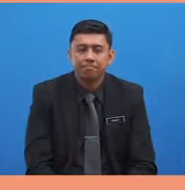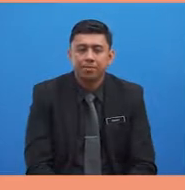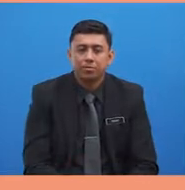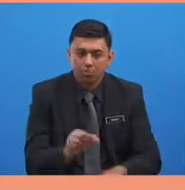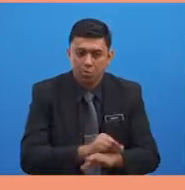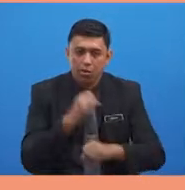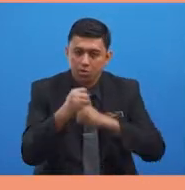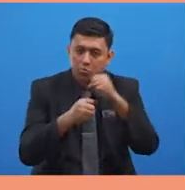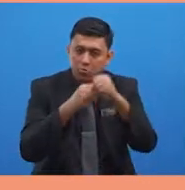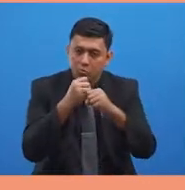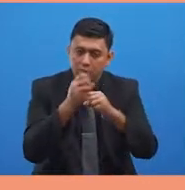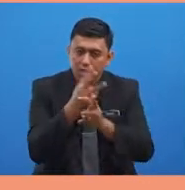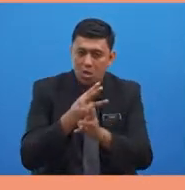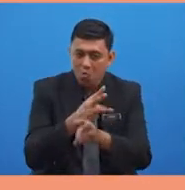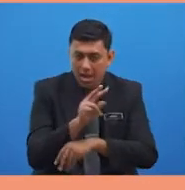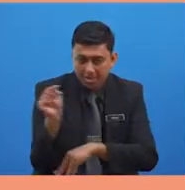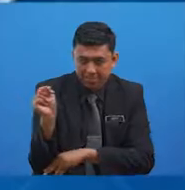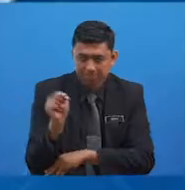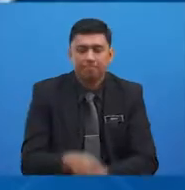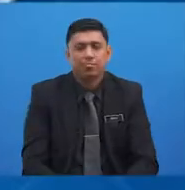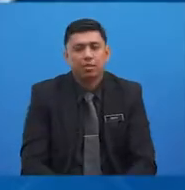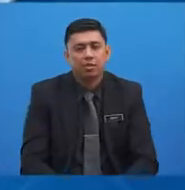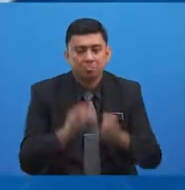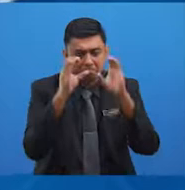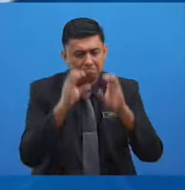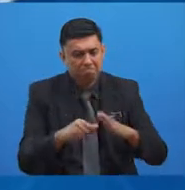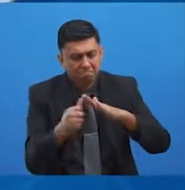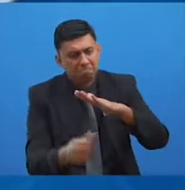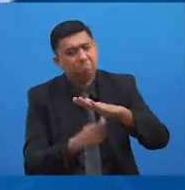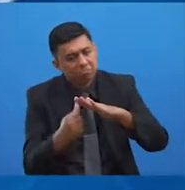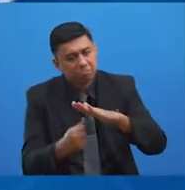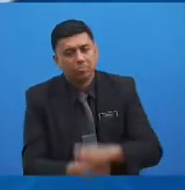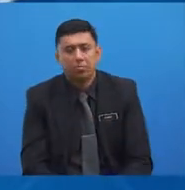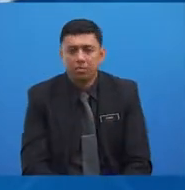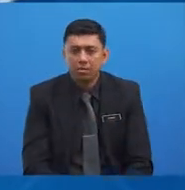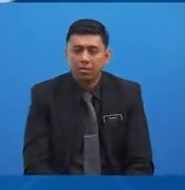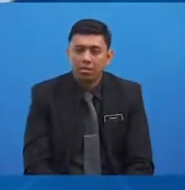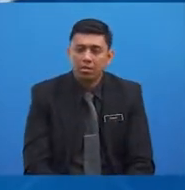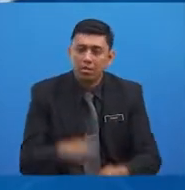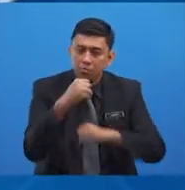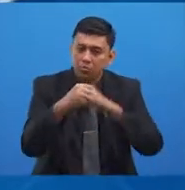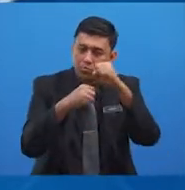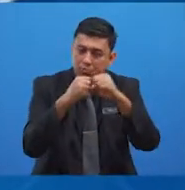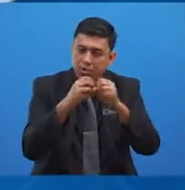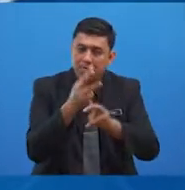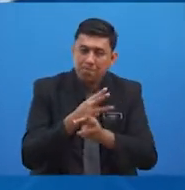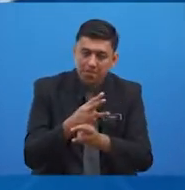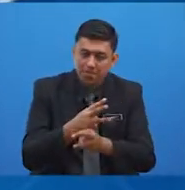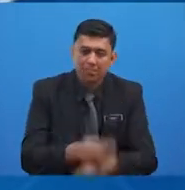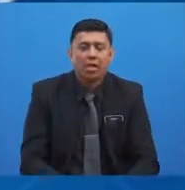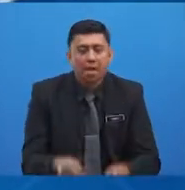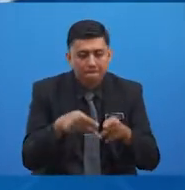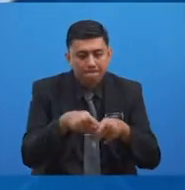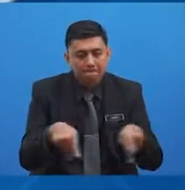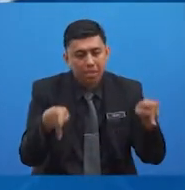Penggunaan struktur kawalan. Secara asasnya, struktur kawalan adalah konsep